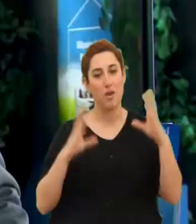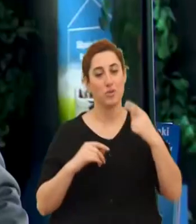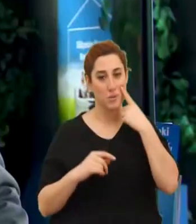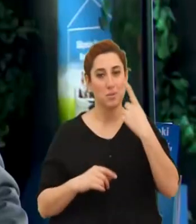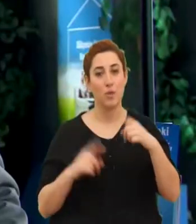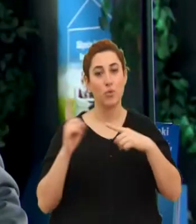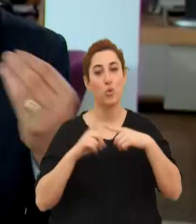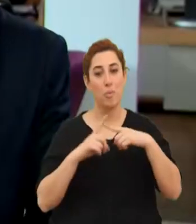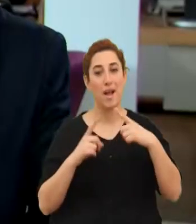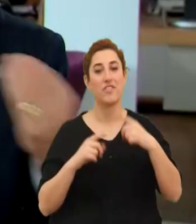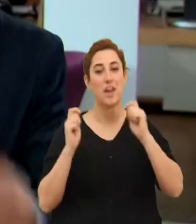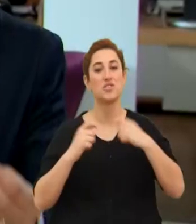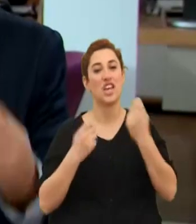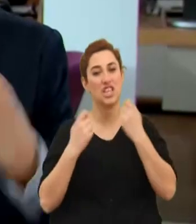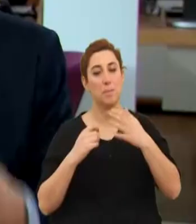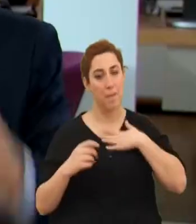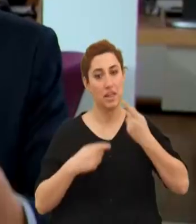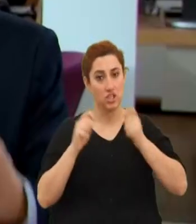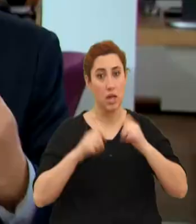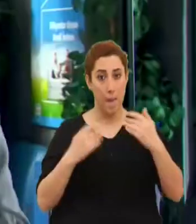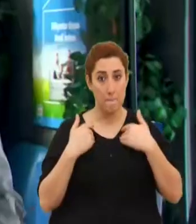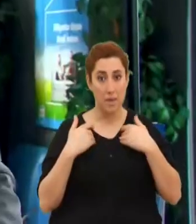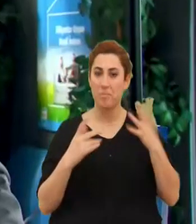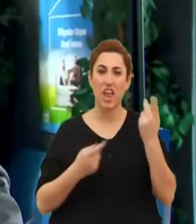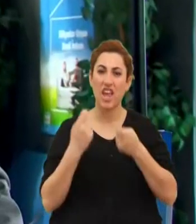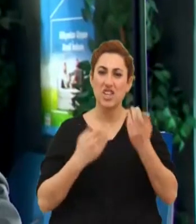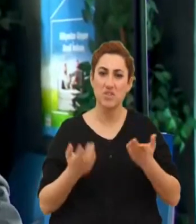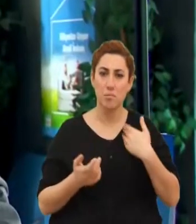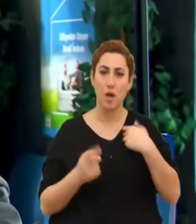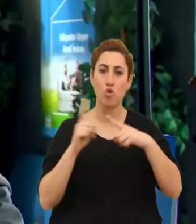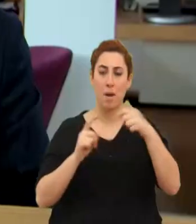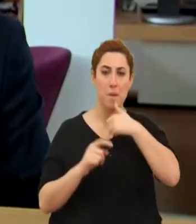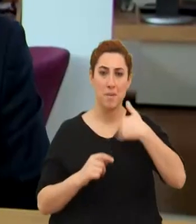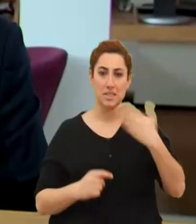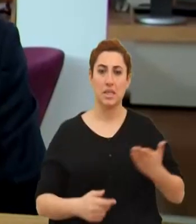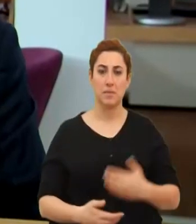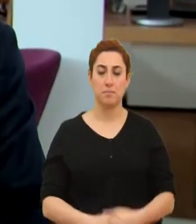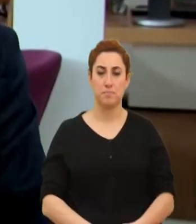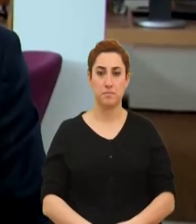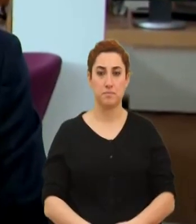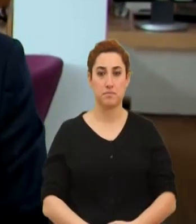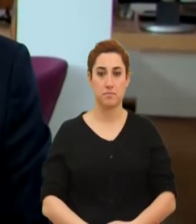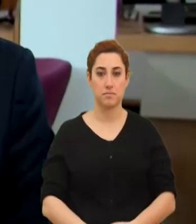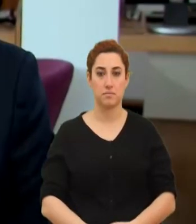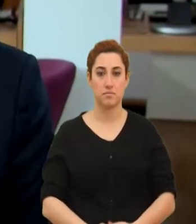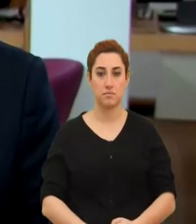abartıyorsunuz. Bakın, Tuğba'nın yapacağı işlemleri ben de yapabilirim. Ne işlemi be? Ben Tuğba'nın babasıyım.